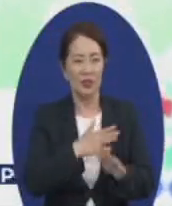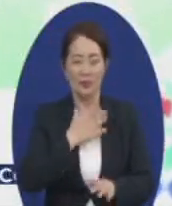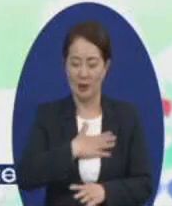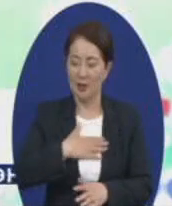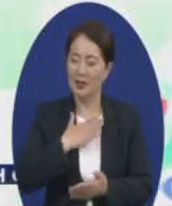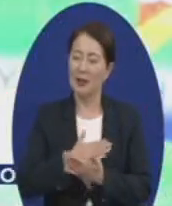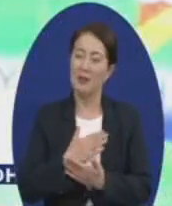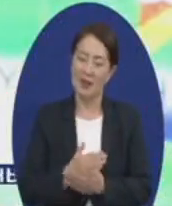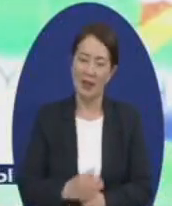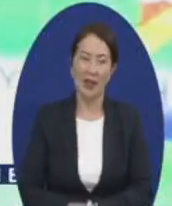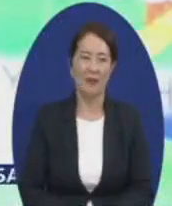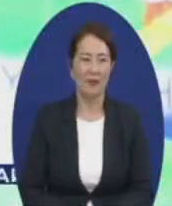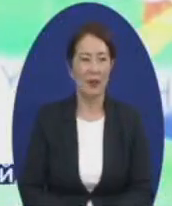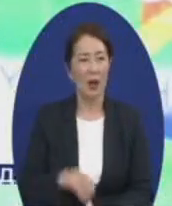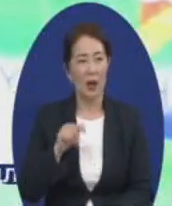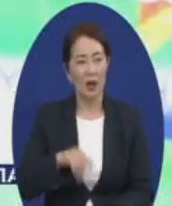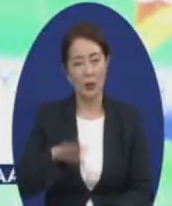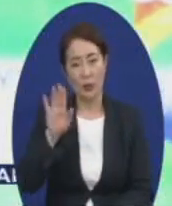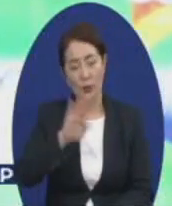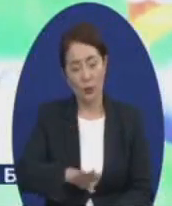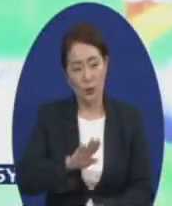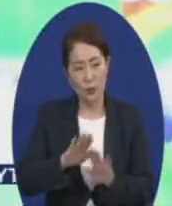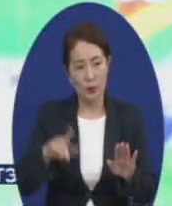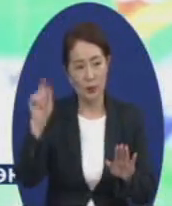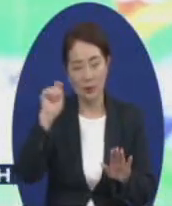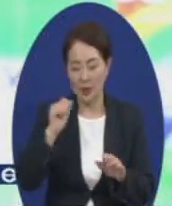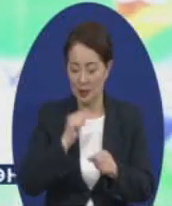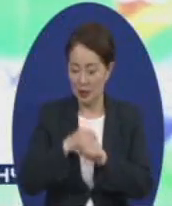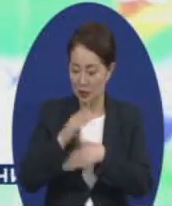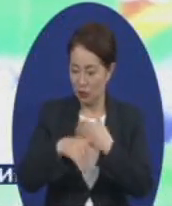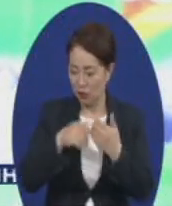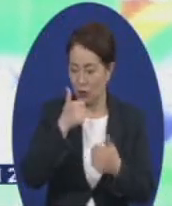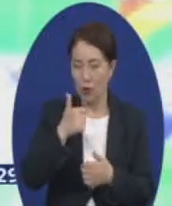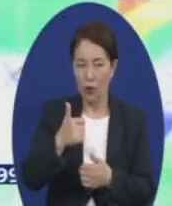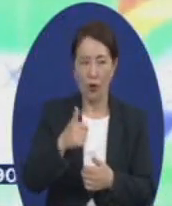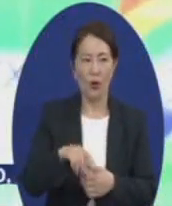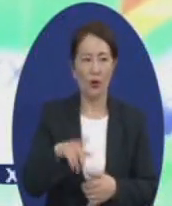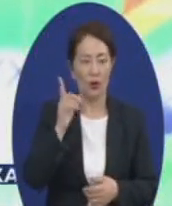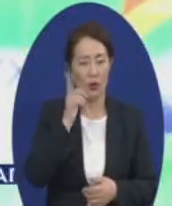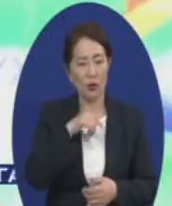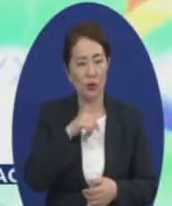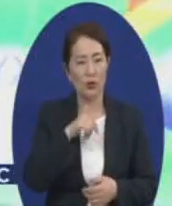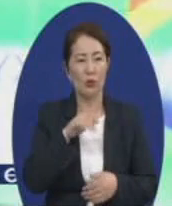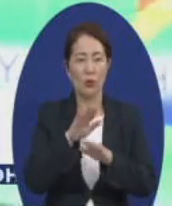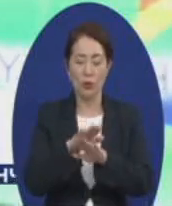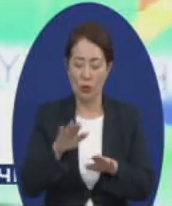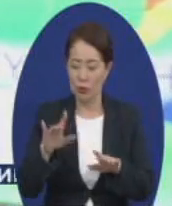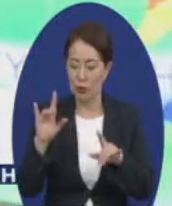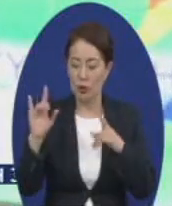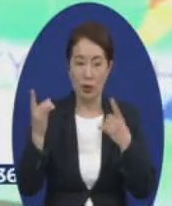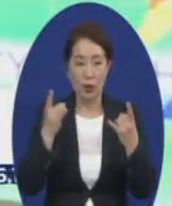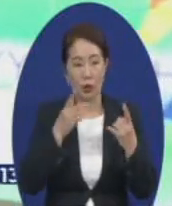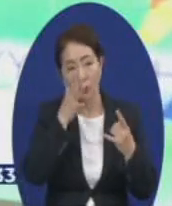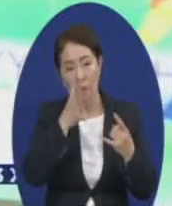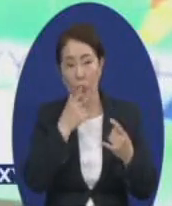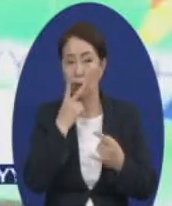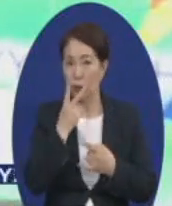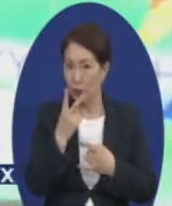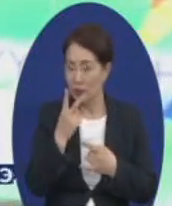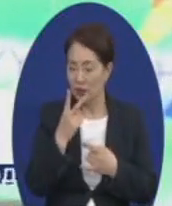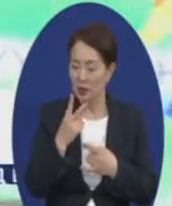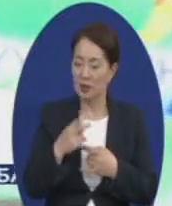их баяртай байна. Өнөөдөр хүүхдийн баяр үйл ажиллагаа маш гоёж байна. Хөөрхөн хүмүүс хүүхдийн хөөрхөн тоглолт үзсэн